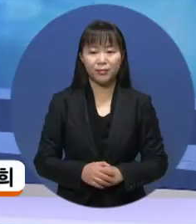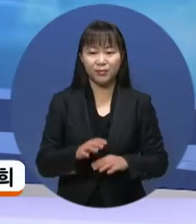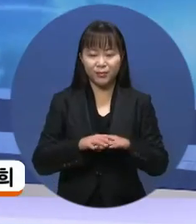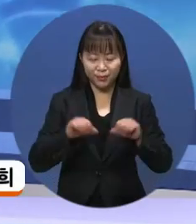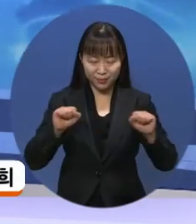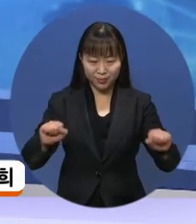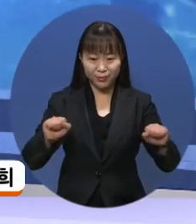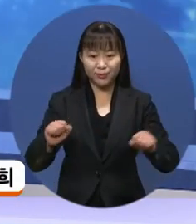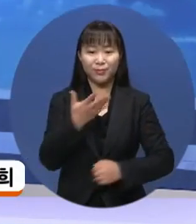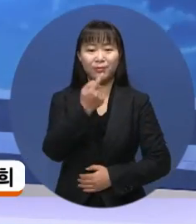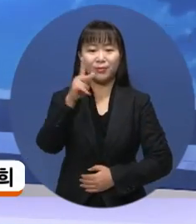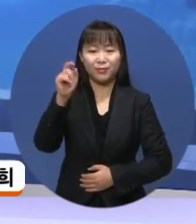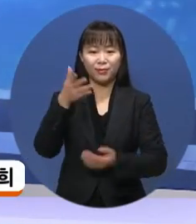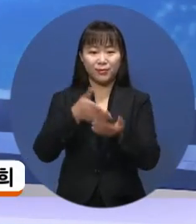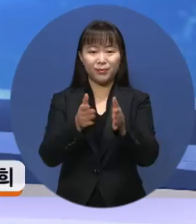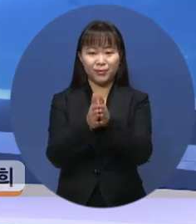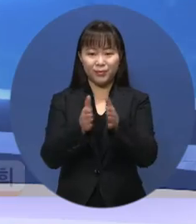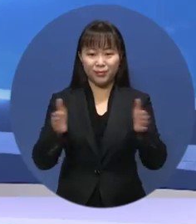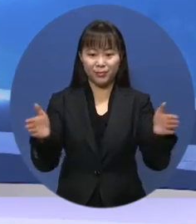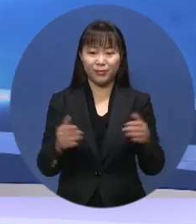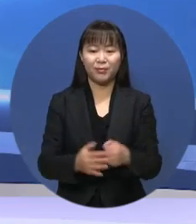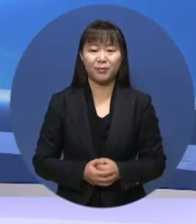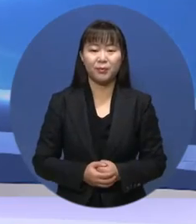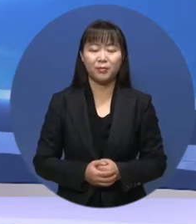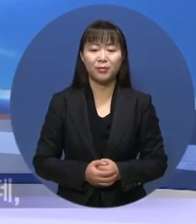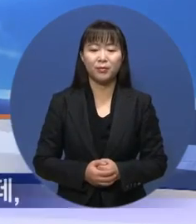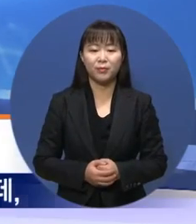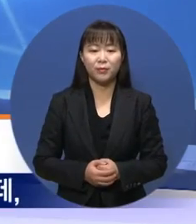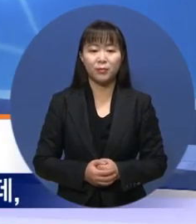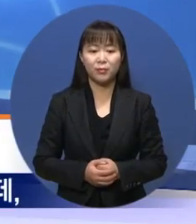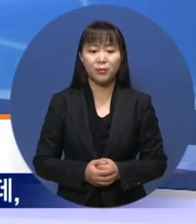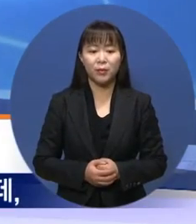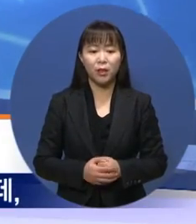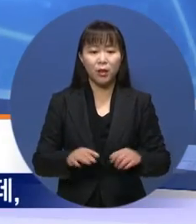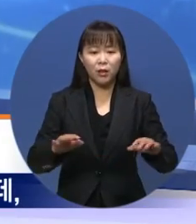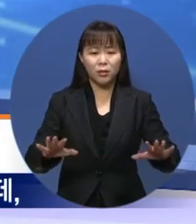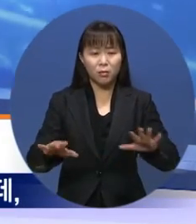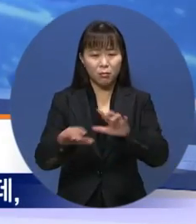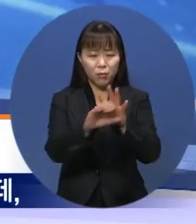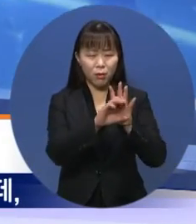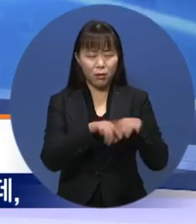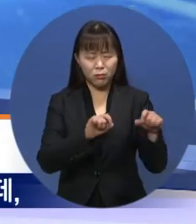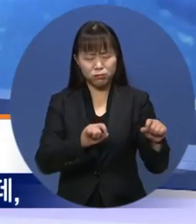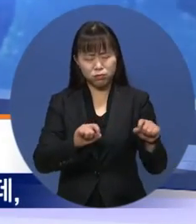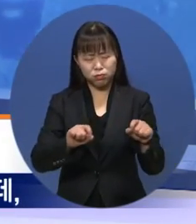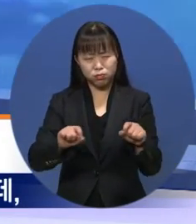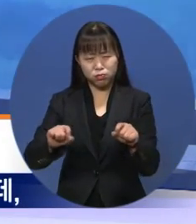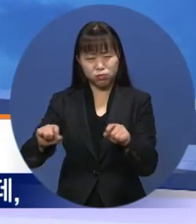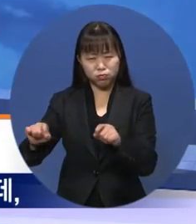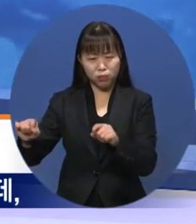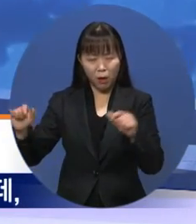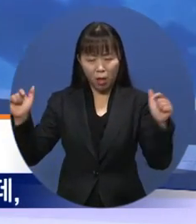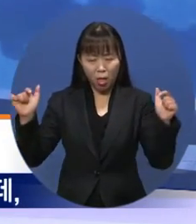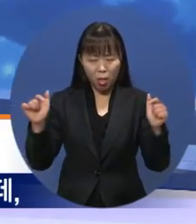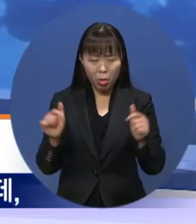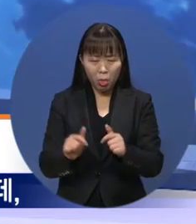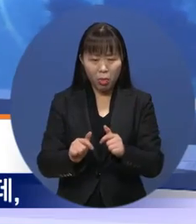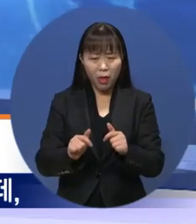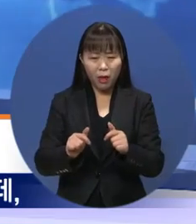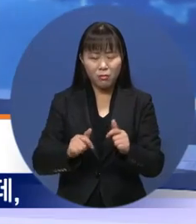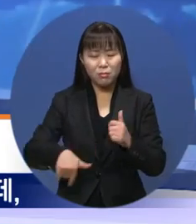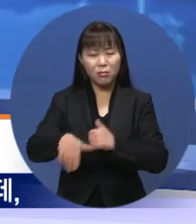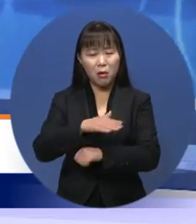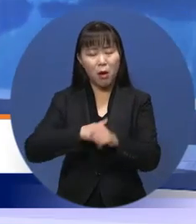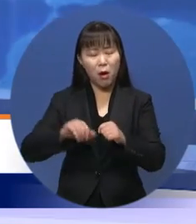시청자 여러분 안녕하십니까? 복지TV 뉴스입니다. 장기화 국면을 보이는 코로나19가 자자들 기미를 보이지 않고 있는